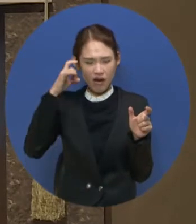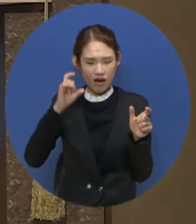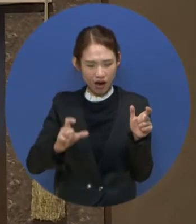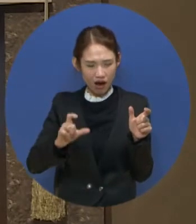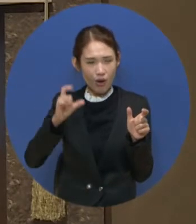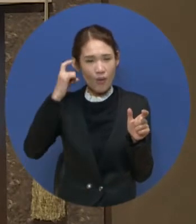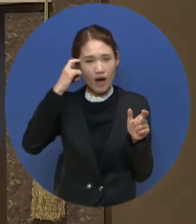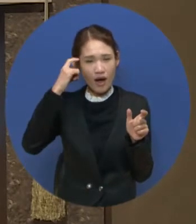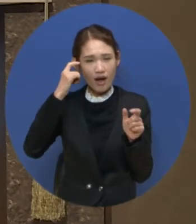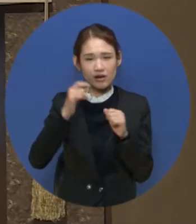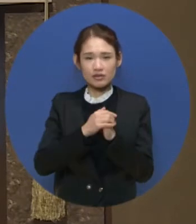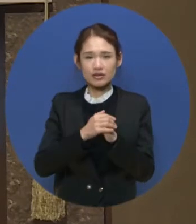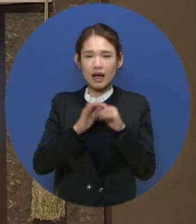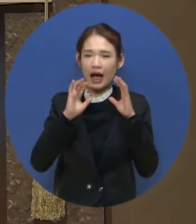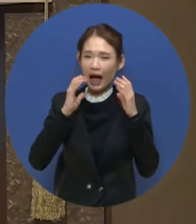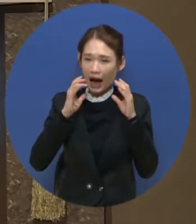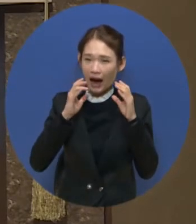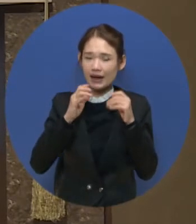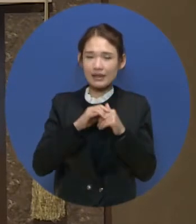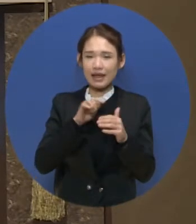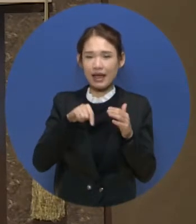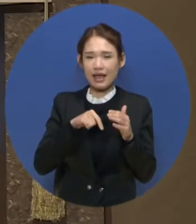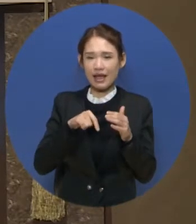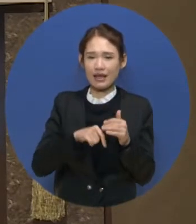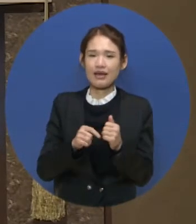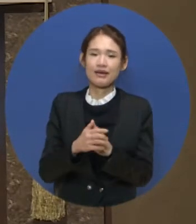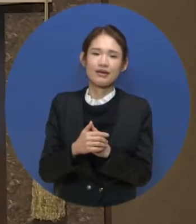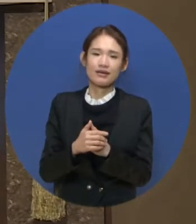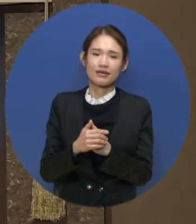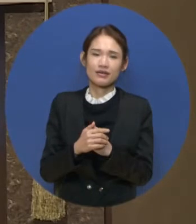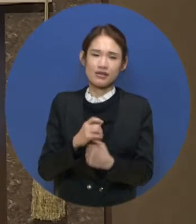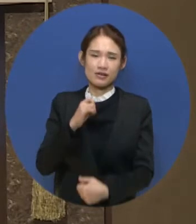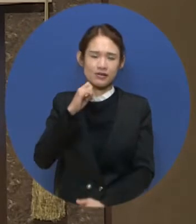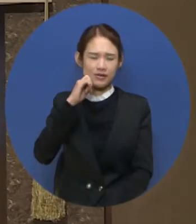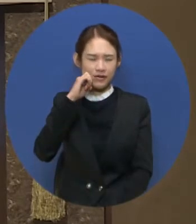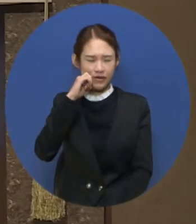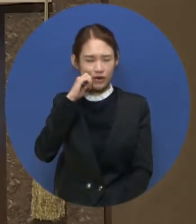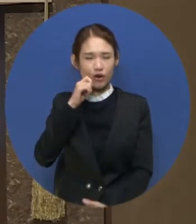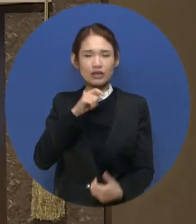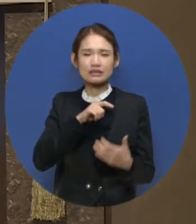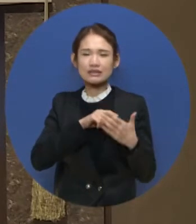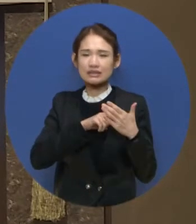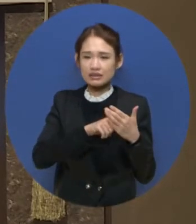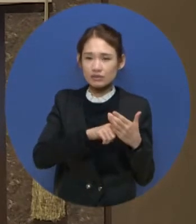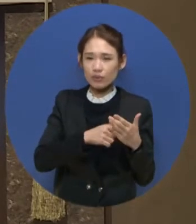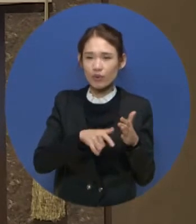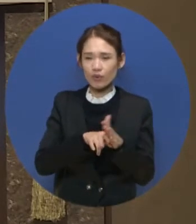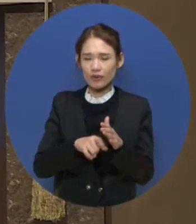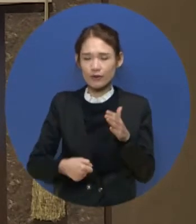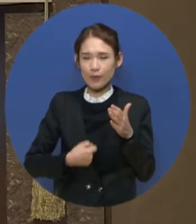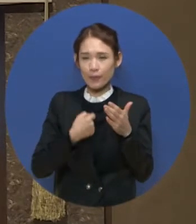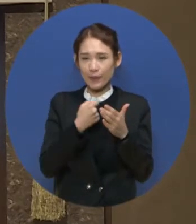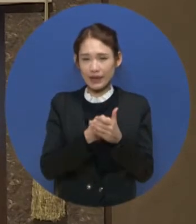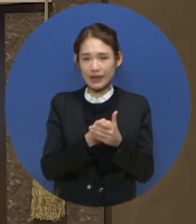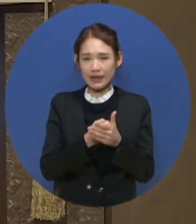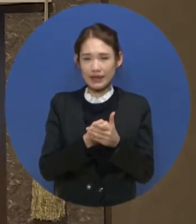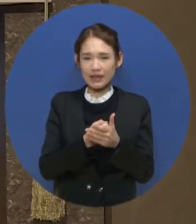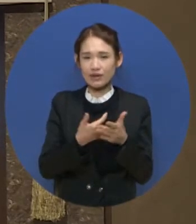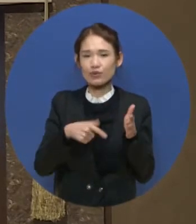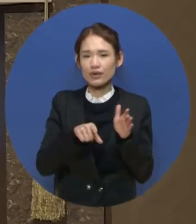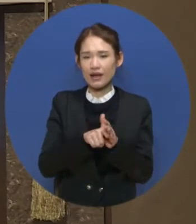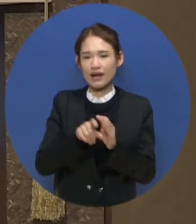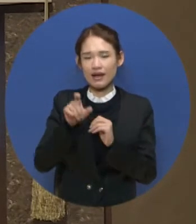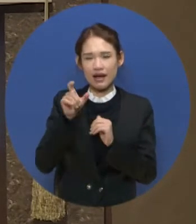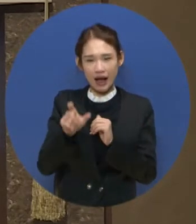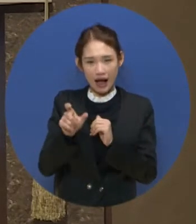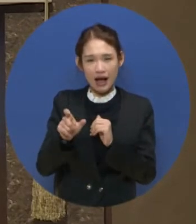그러니까 아이에게는 어떤 어려움을 극복할 용기를 갖게 하는 그런 또